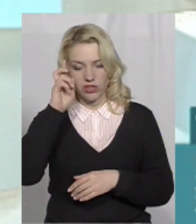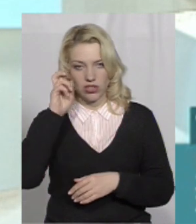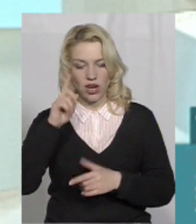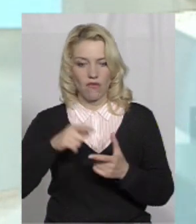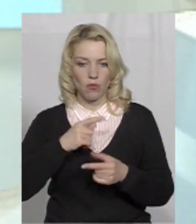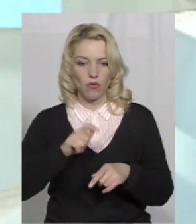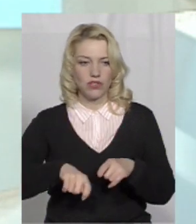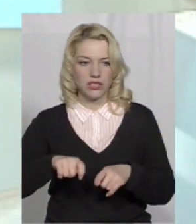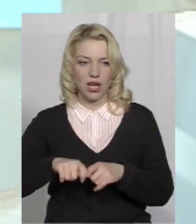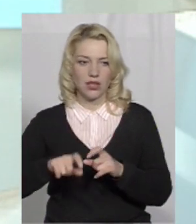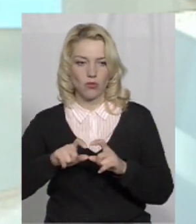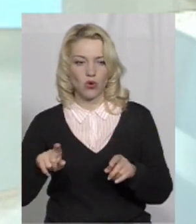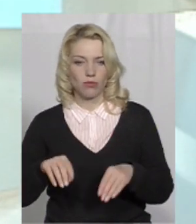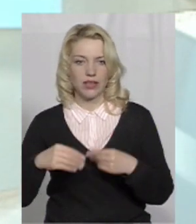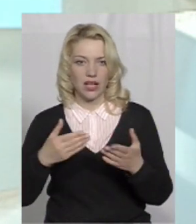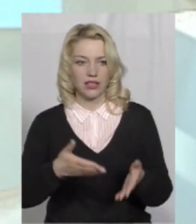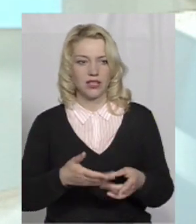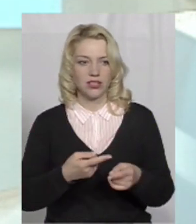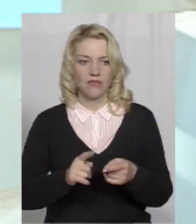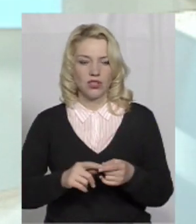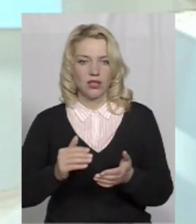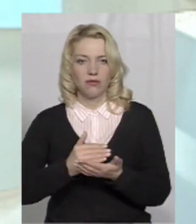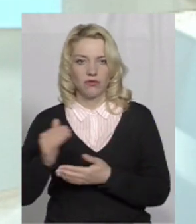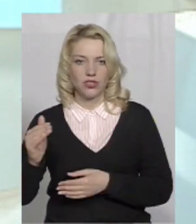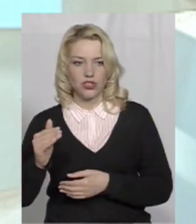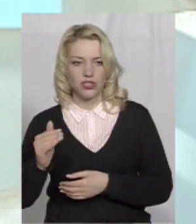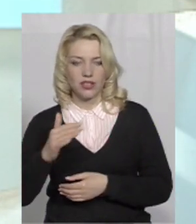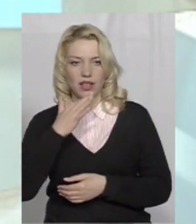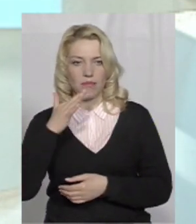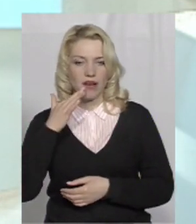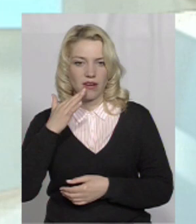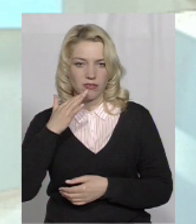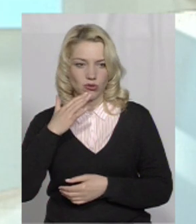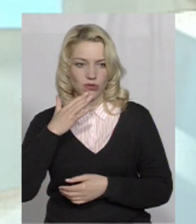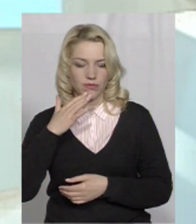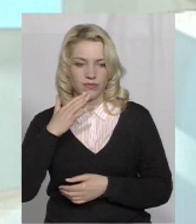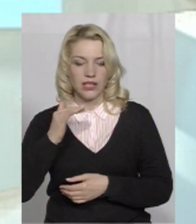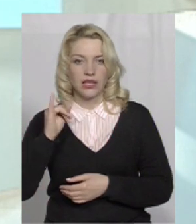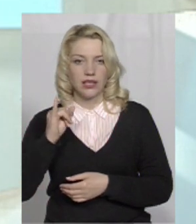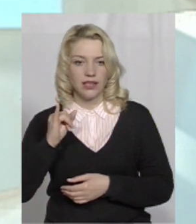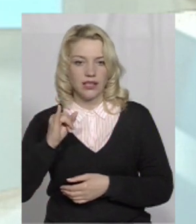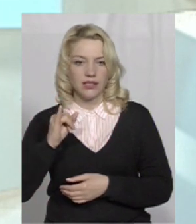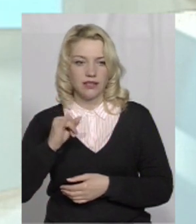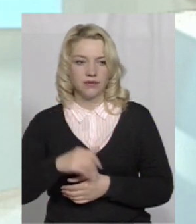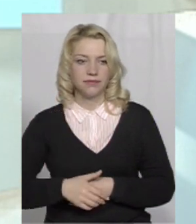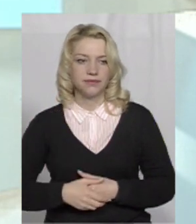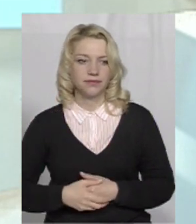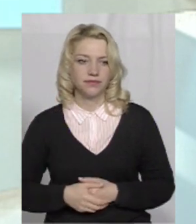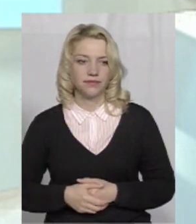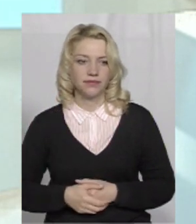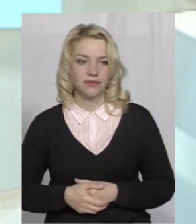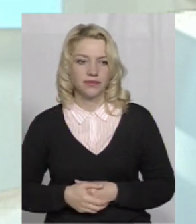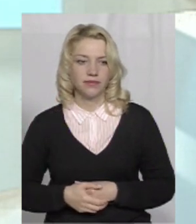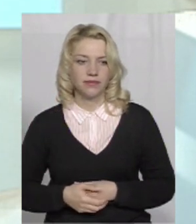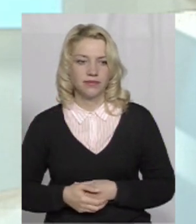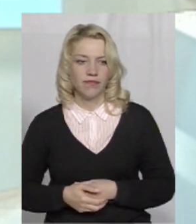або фіскальними органами накладаються, вони набагато вищі. І, якби, напевно, вони